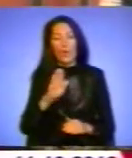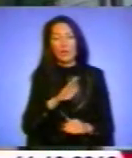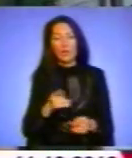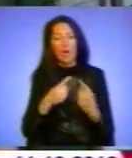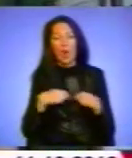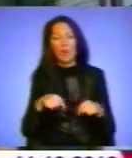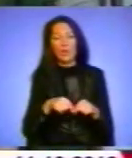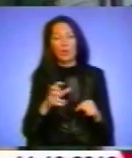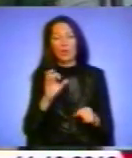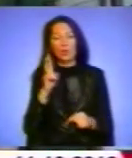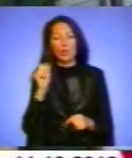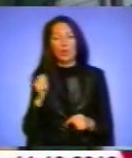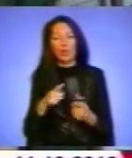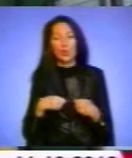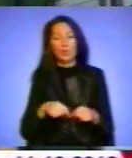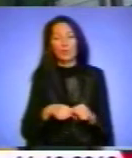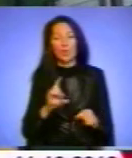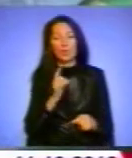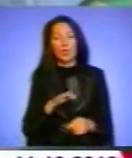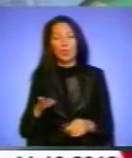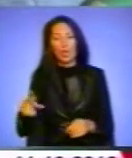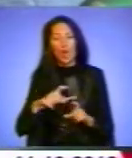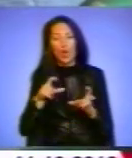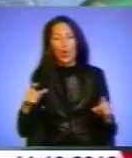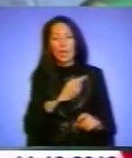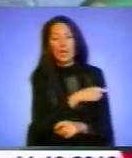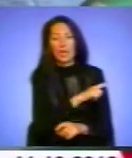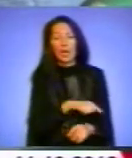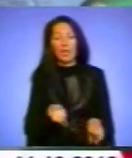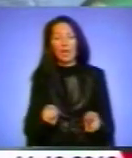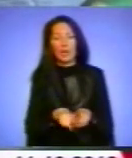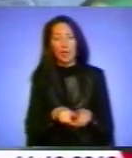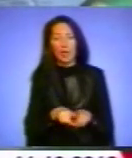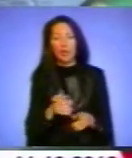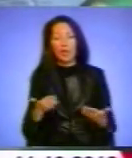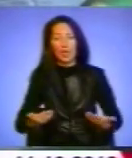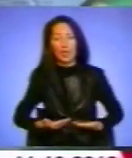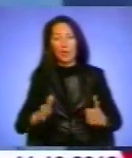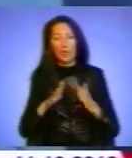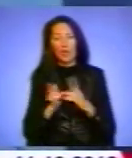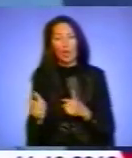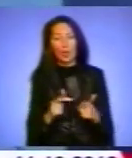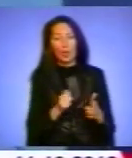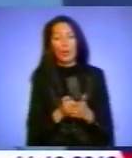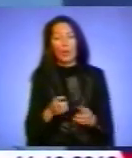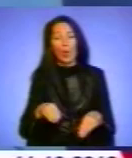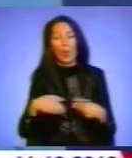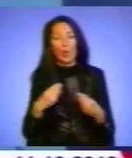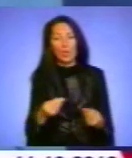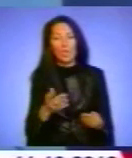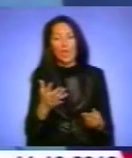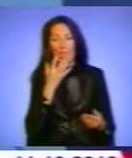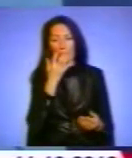соціальної сфери, дитсадки, школи, лікарні, а також житлові будинки готові до подачі тепла. На сьогодні завершується